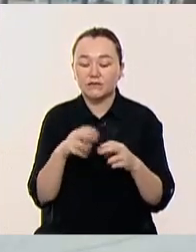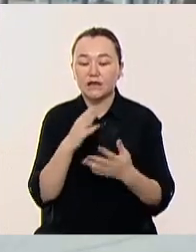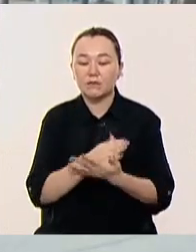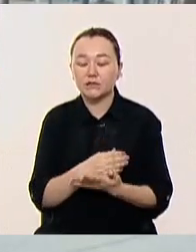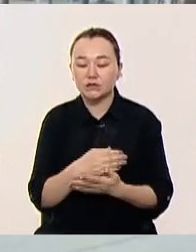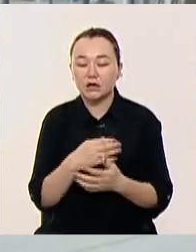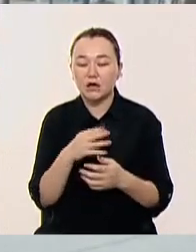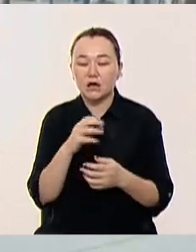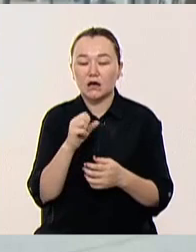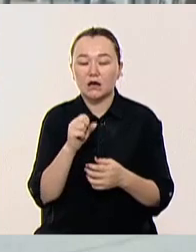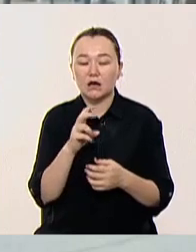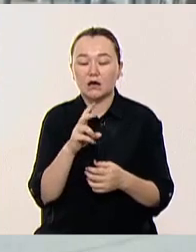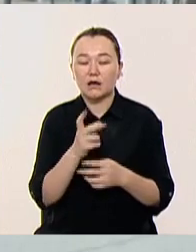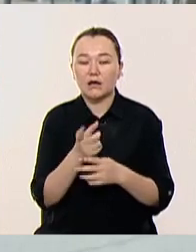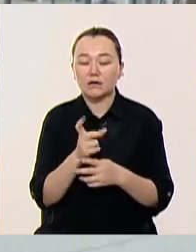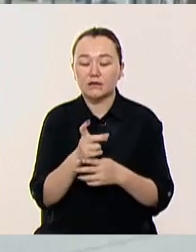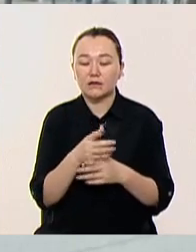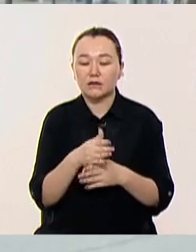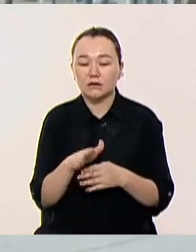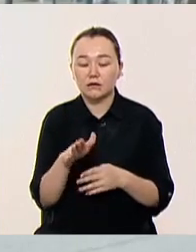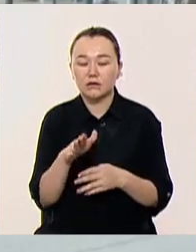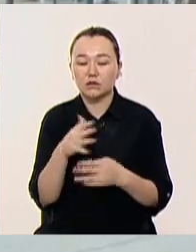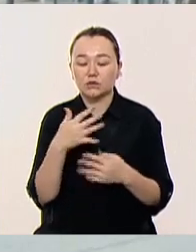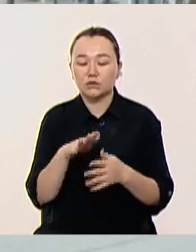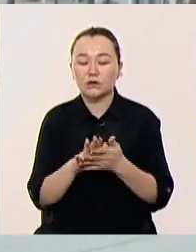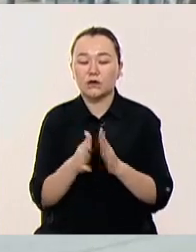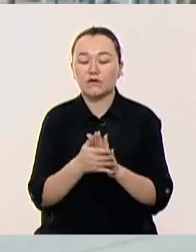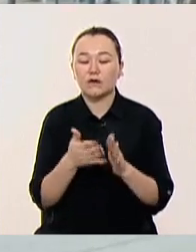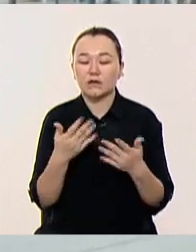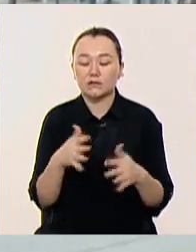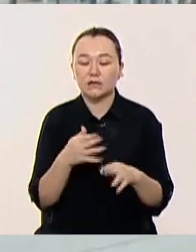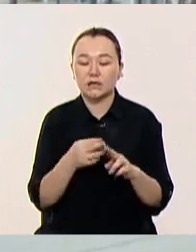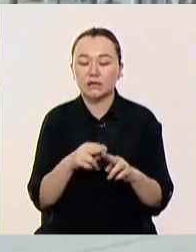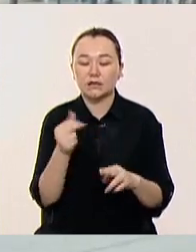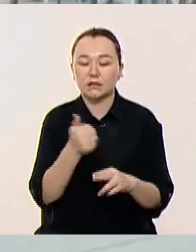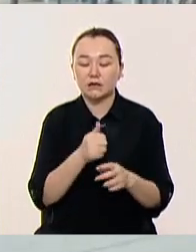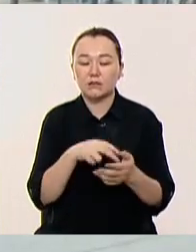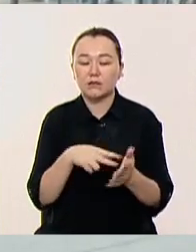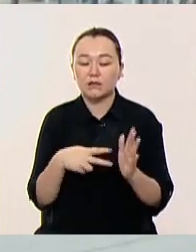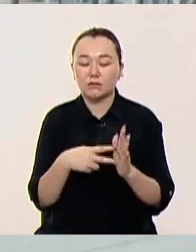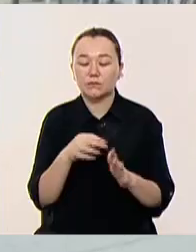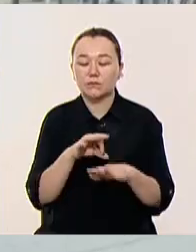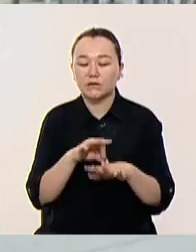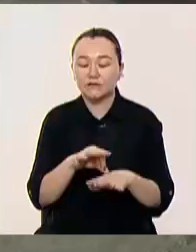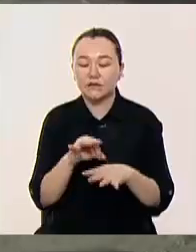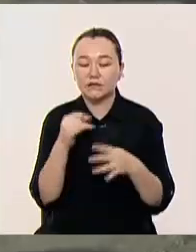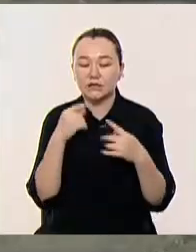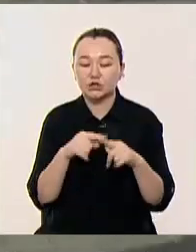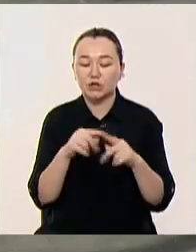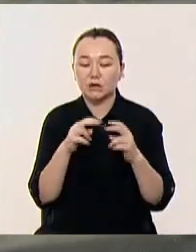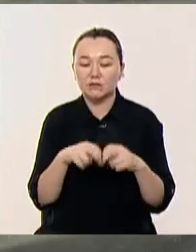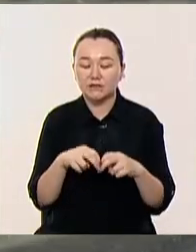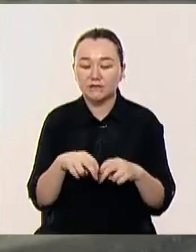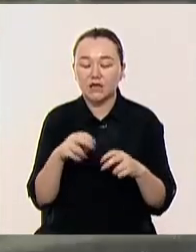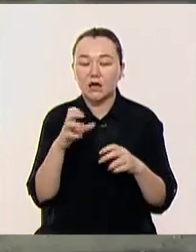имеющуюся аккредитацию в этой сфере, уже договорились. На этой неделе планируем произвести техническое обследование.